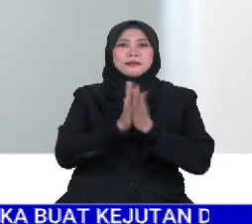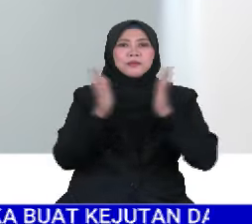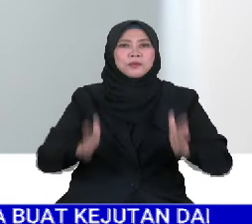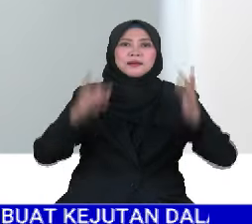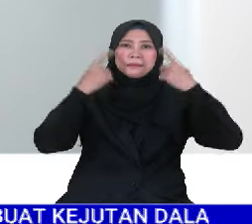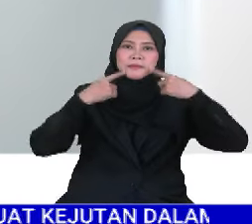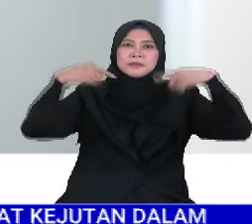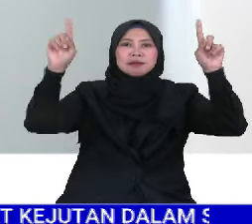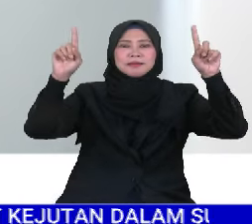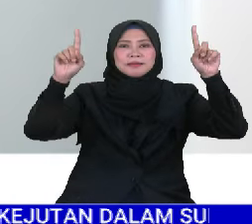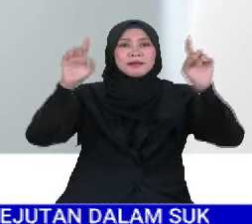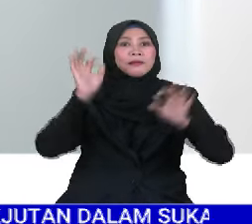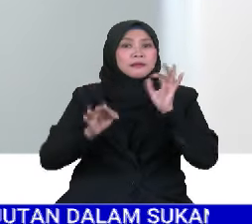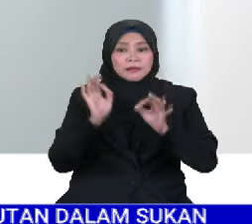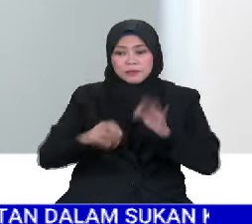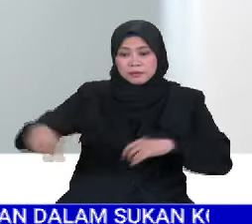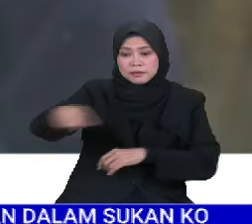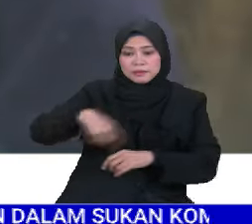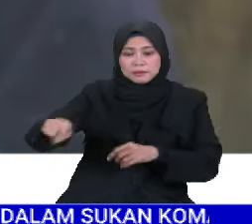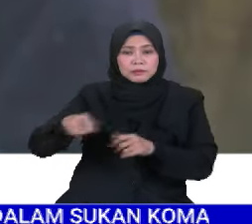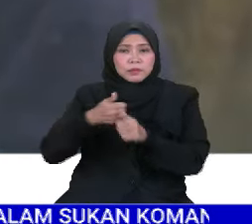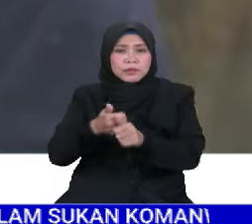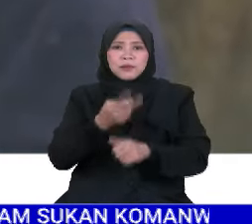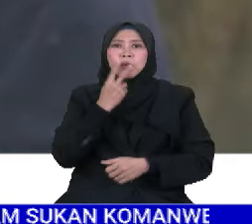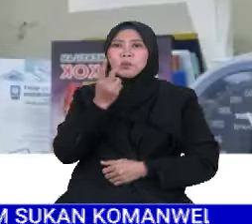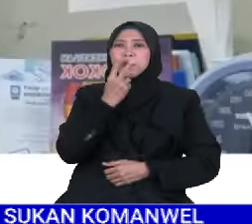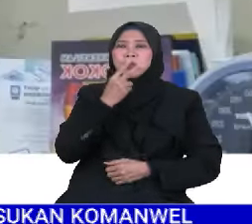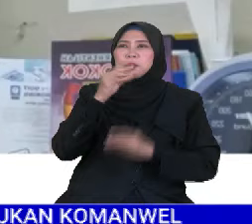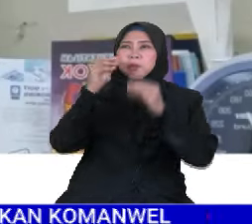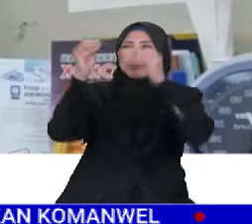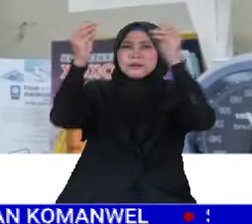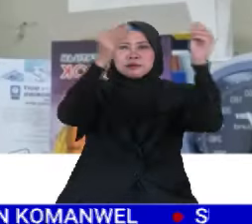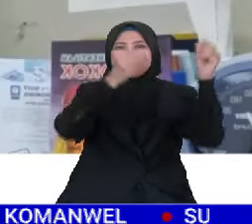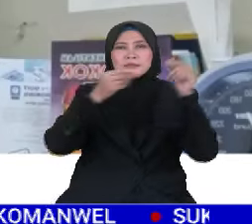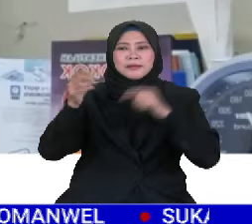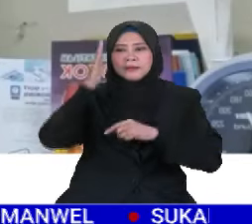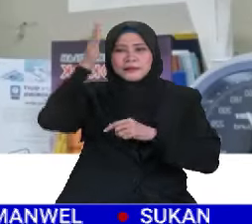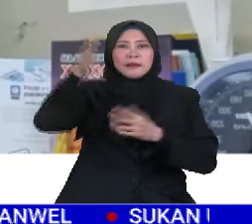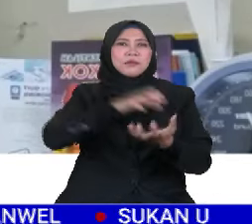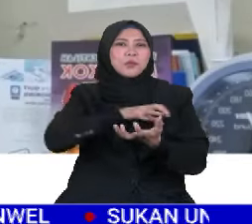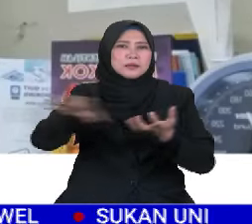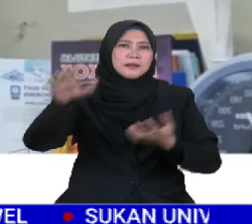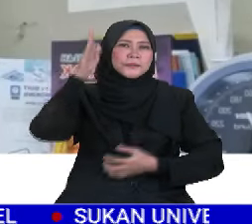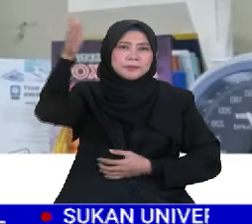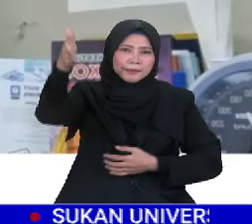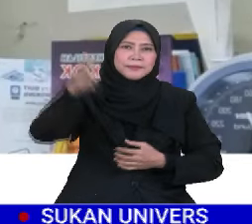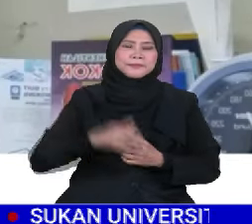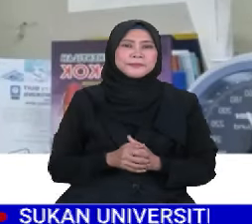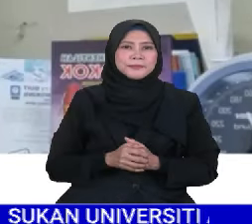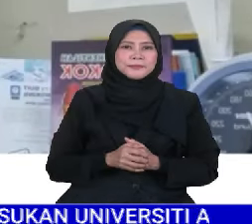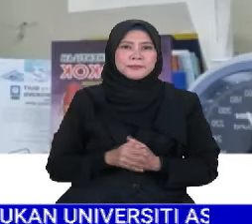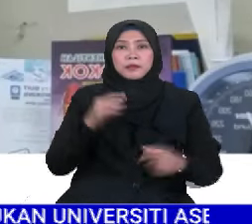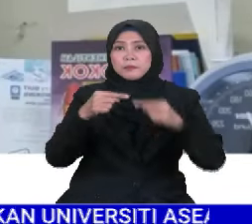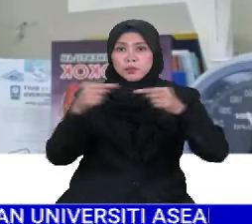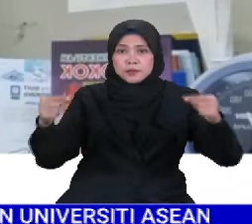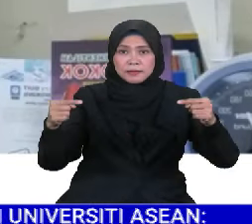ingin berjaya. Tetapi jika mereka diracuni dengan asap-asap rokok dan vape, mereka akan menjadi rosak di masa hadapan. Jadinya